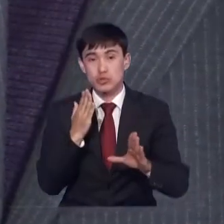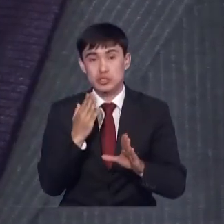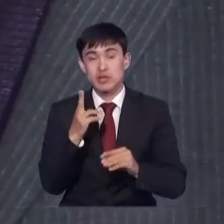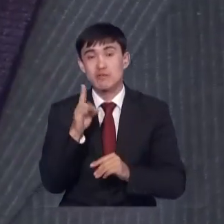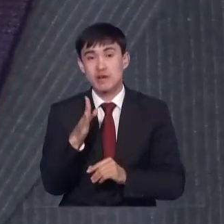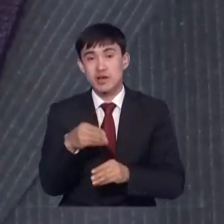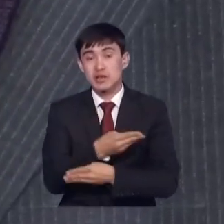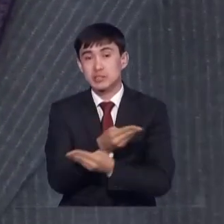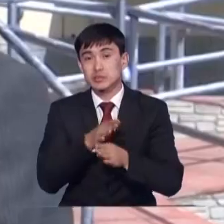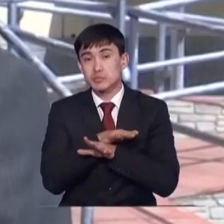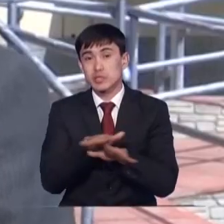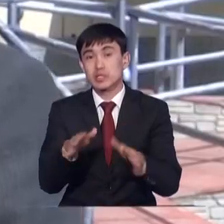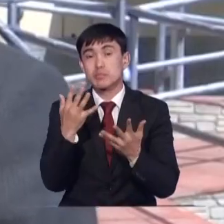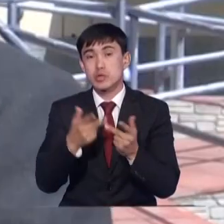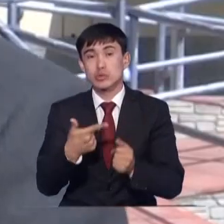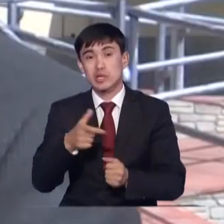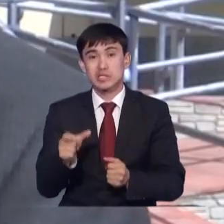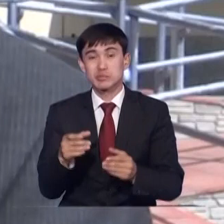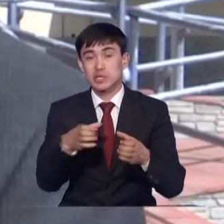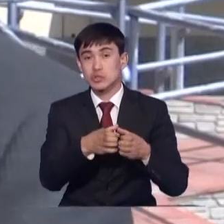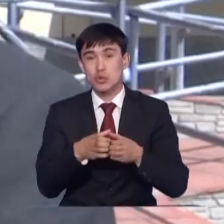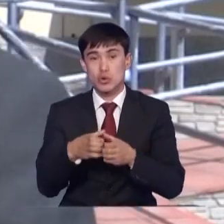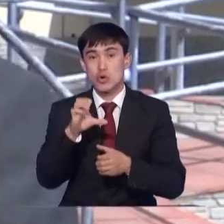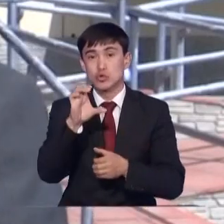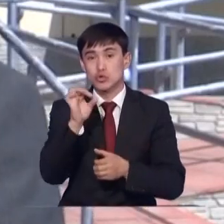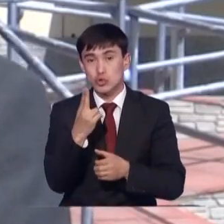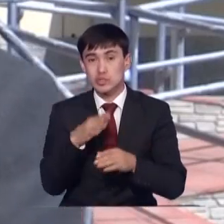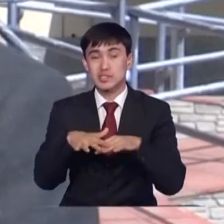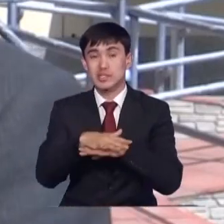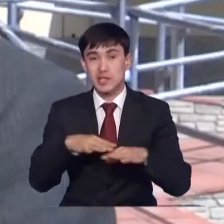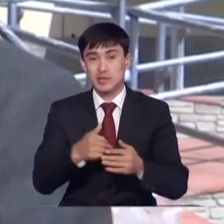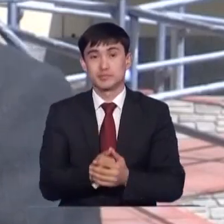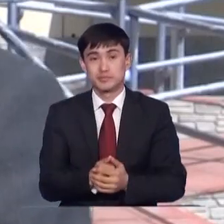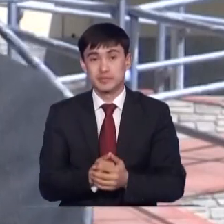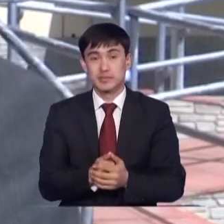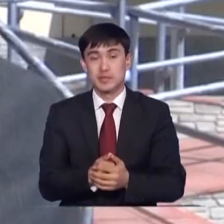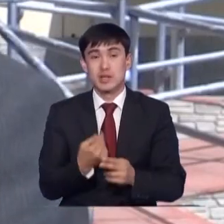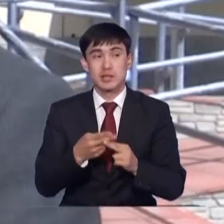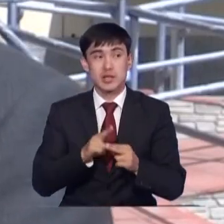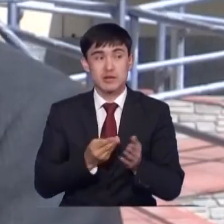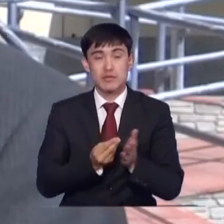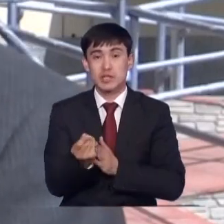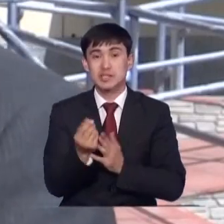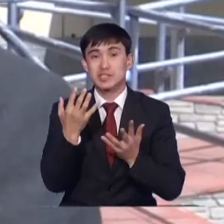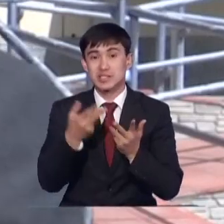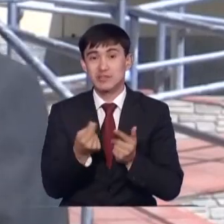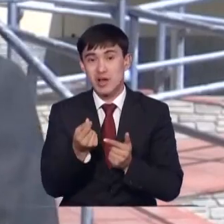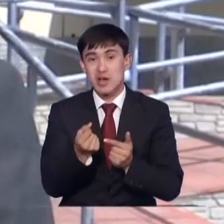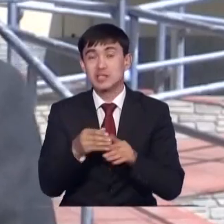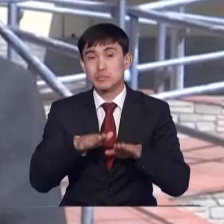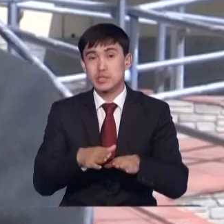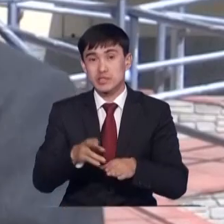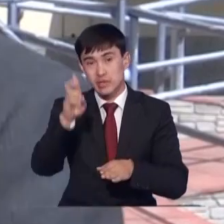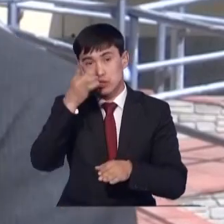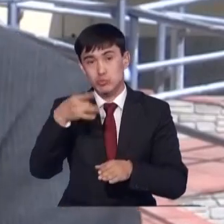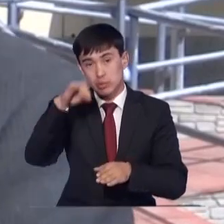квартиры распределяются между гражданами из категории социально уязвимых слоёв населения для этого выделяются средства Как из местного так